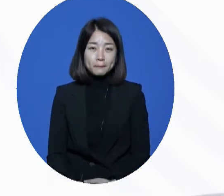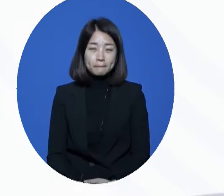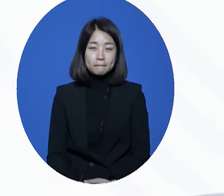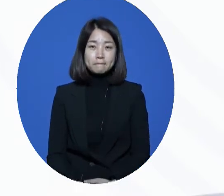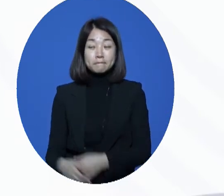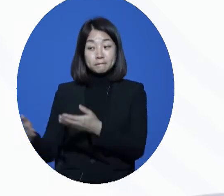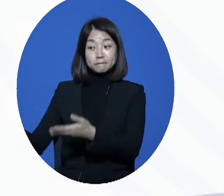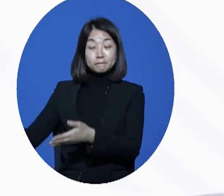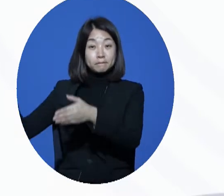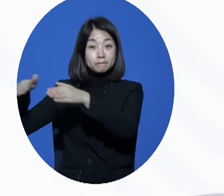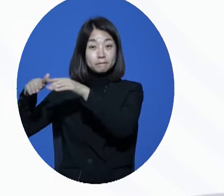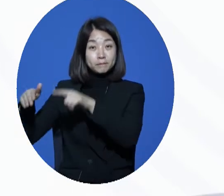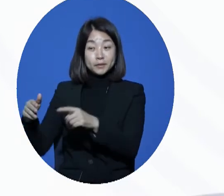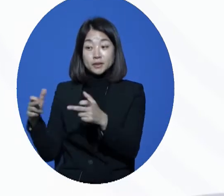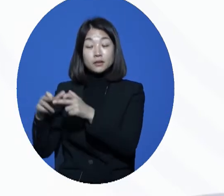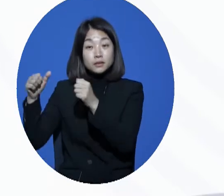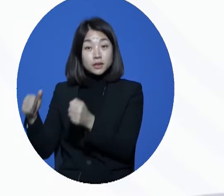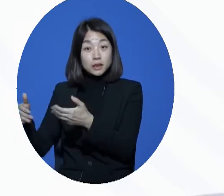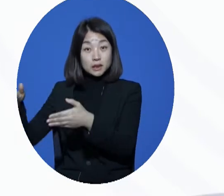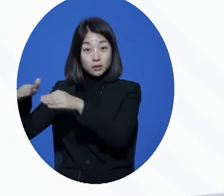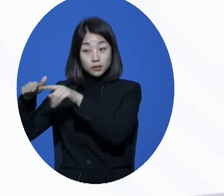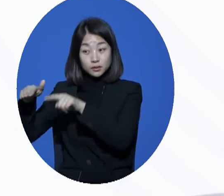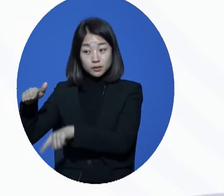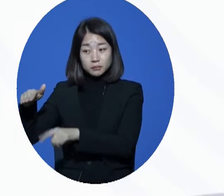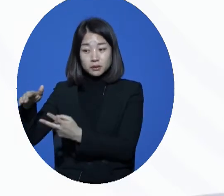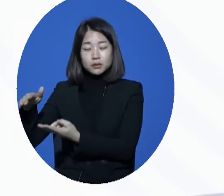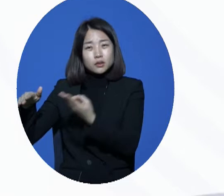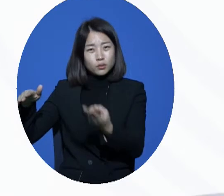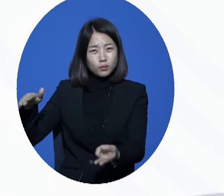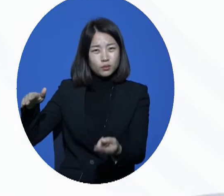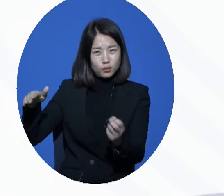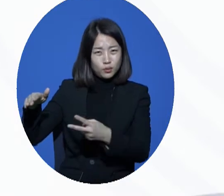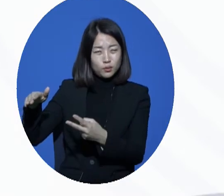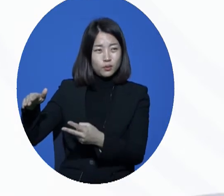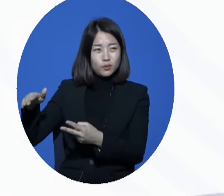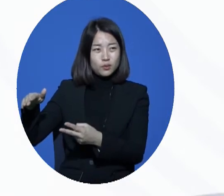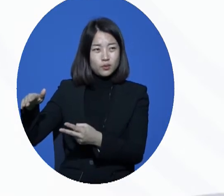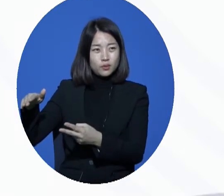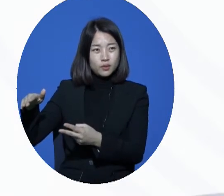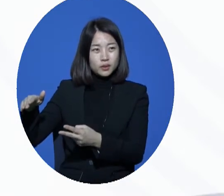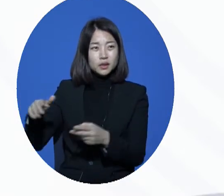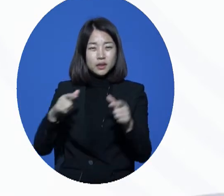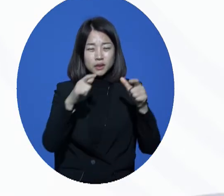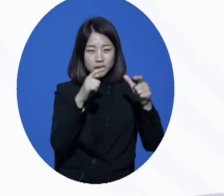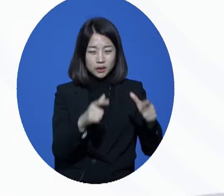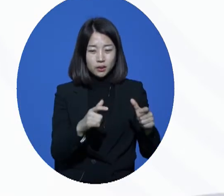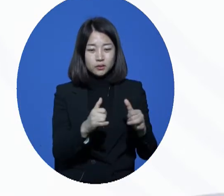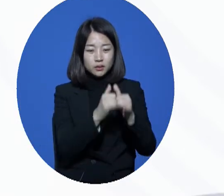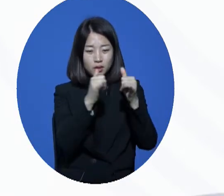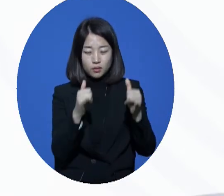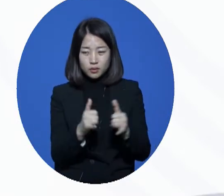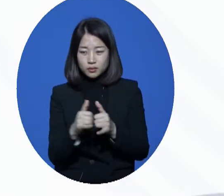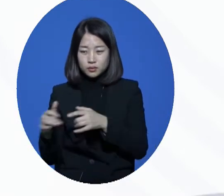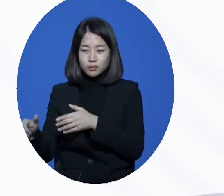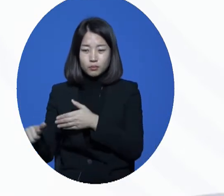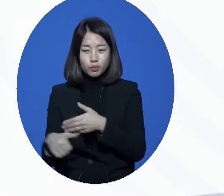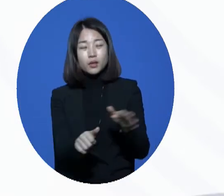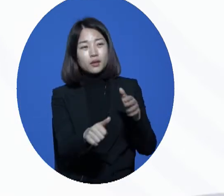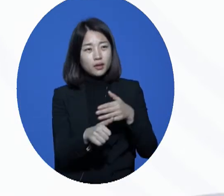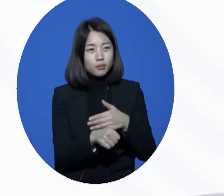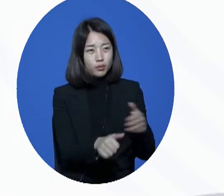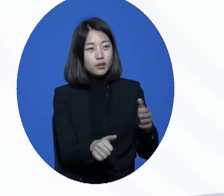그리고 시설에 대해서는 가능한 한 빠른 퇴소와 퇴원, 그리고 지역사회로의 정착을 지원해야